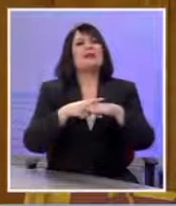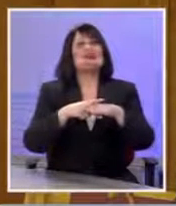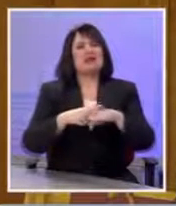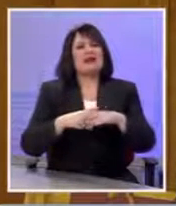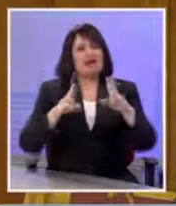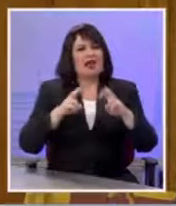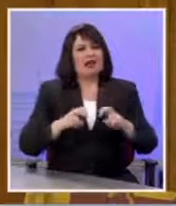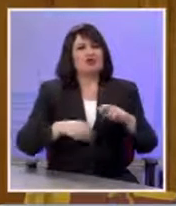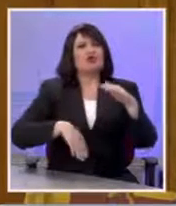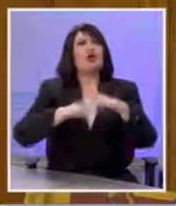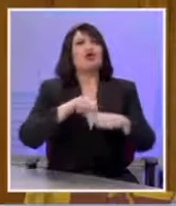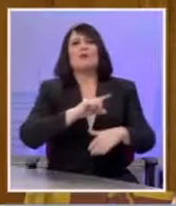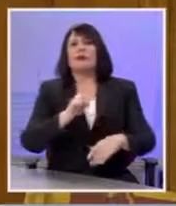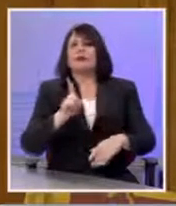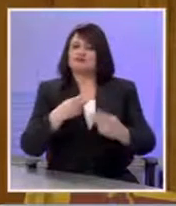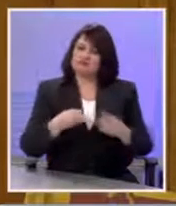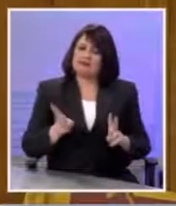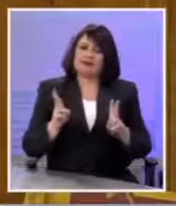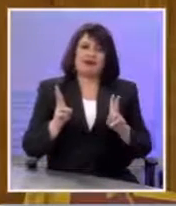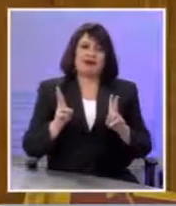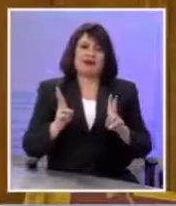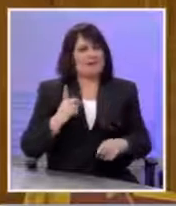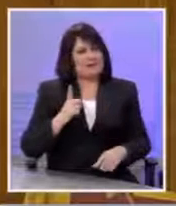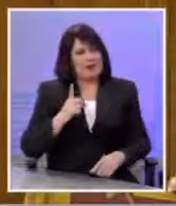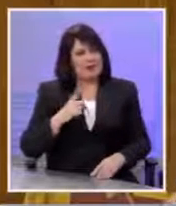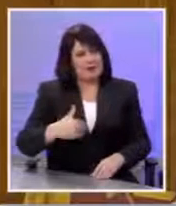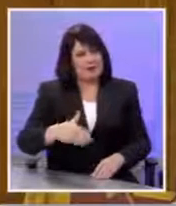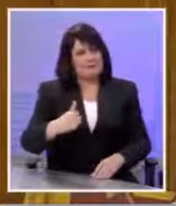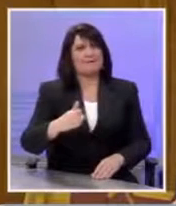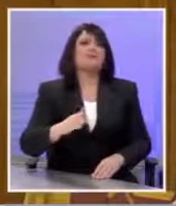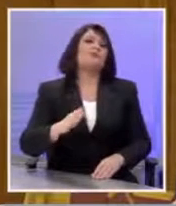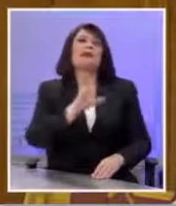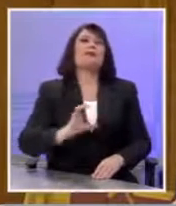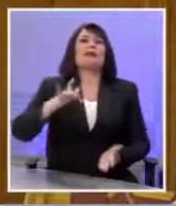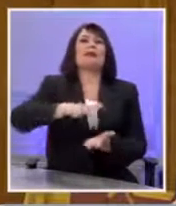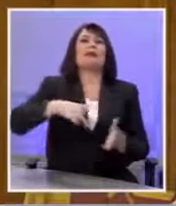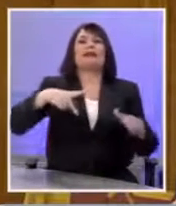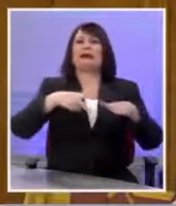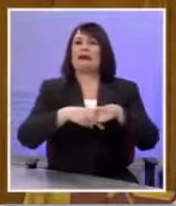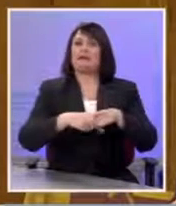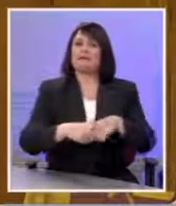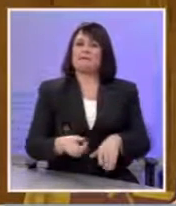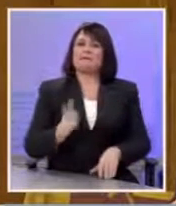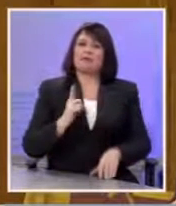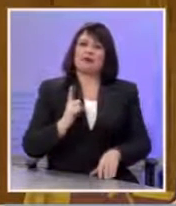capital controls, και αναμένουμε από την Ευρωπαϊκή Κεντρική Τράπεζα